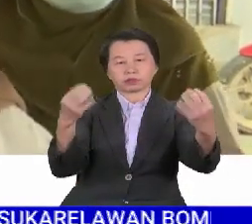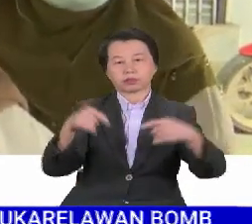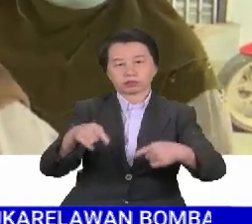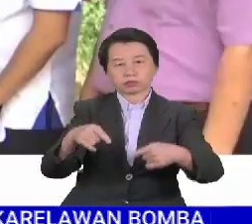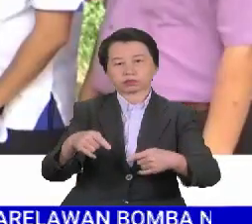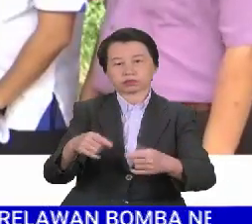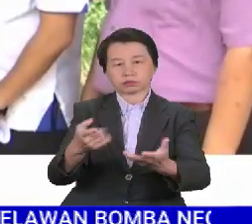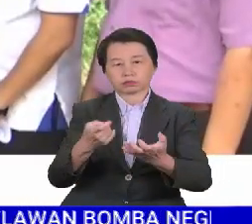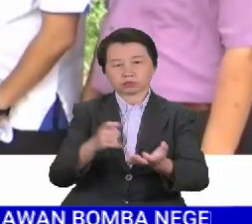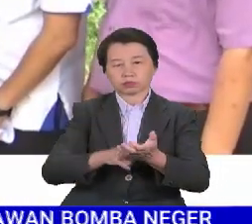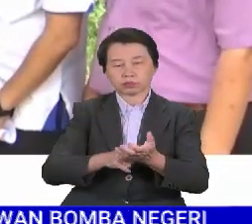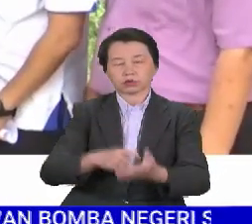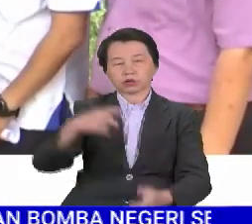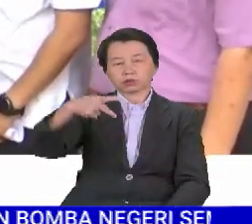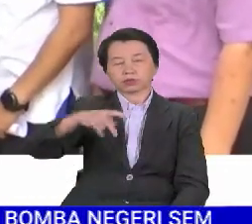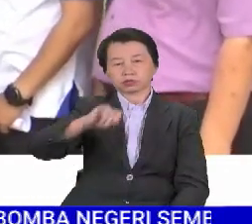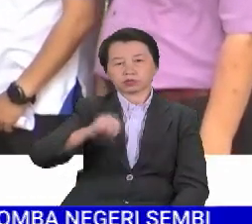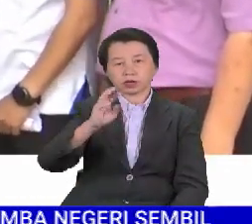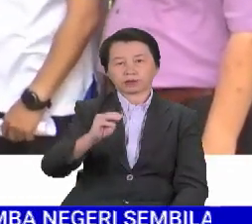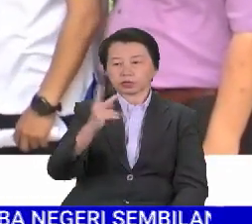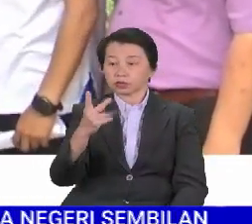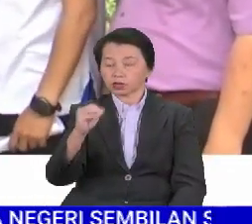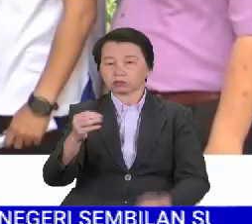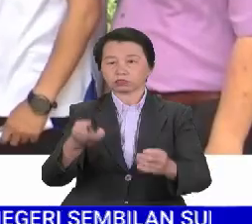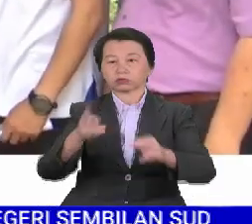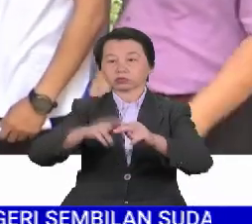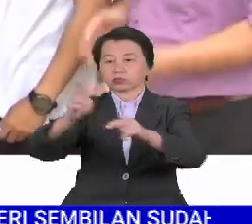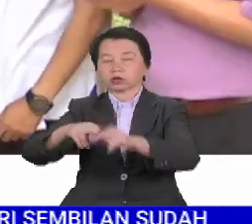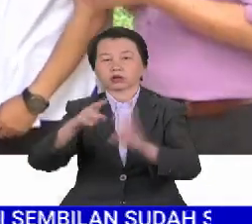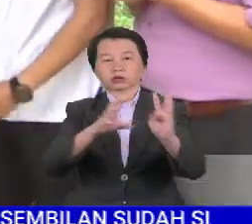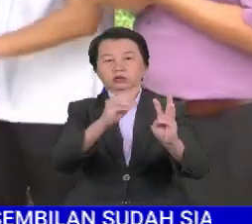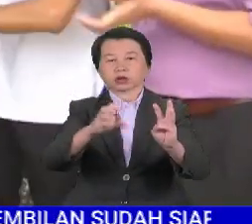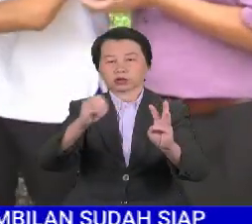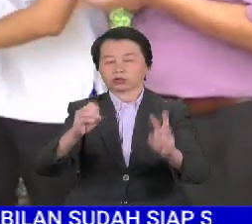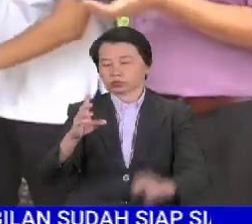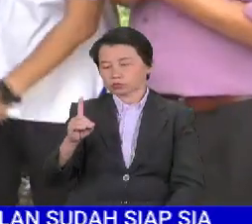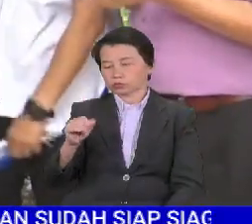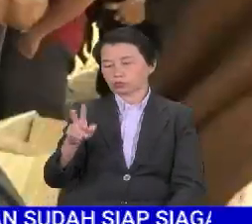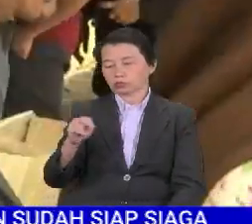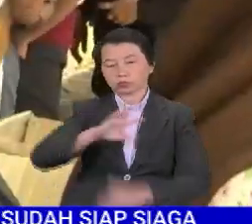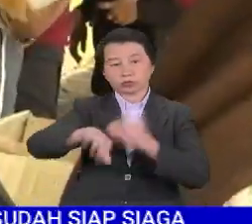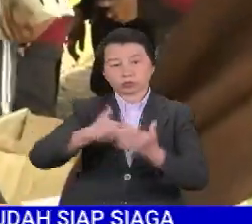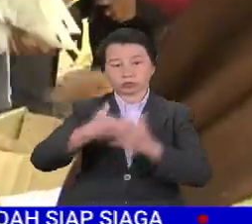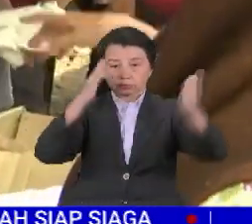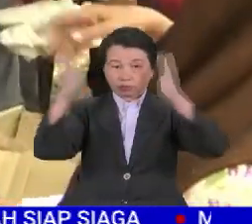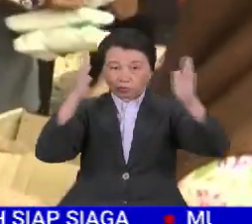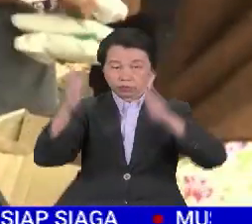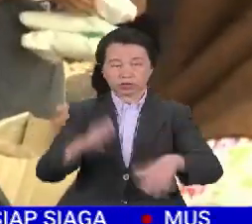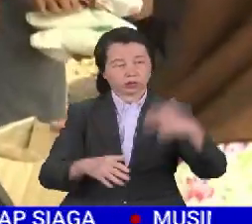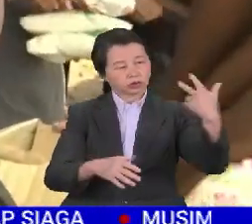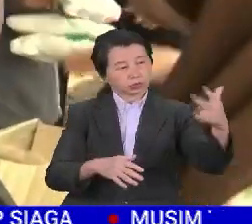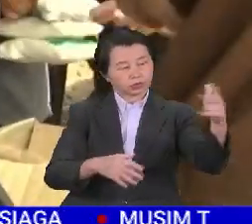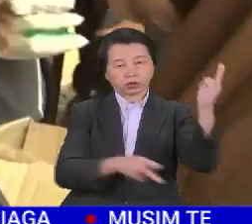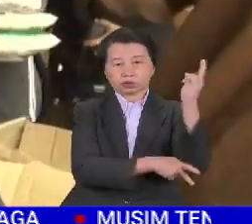famous di situ. PJMKM kini telah diperluas ke semua 600 kawasan Dewan Undangan Negeri di seluruh negara dan 13